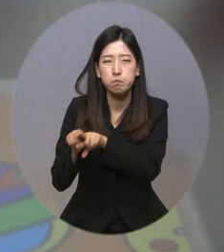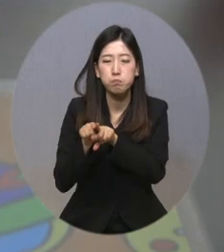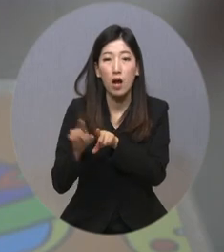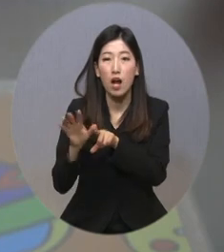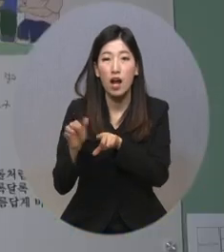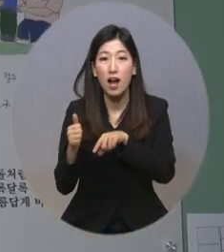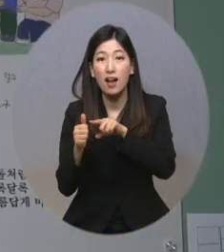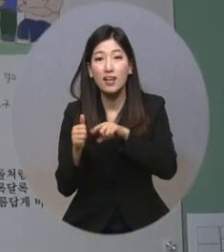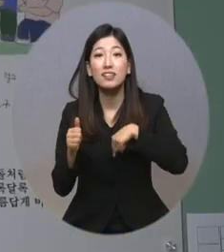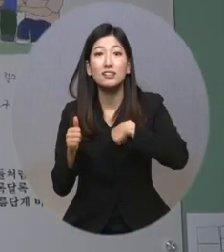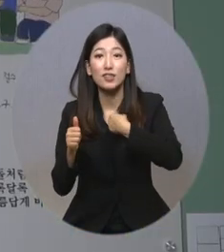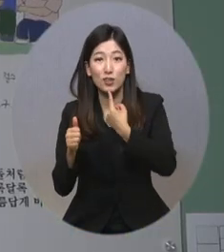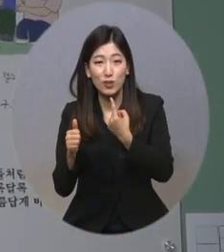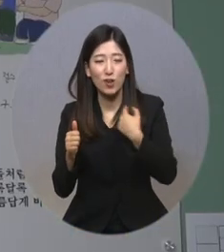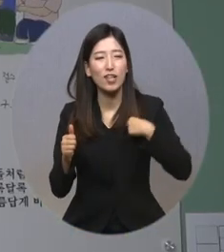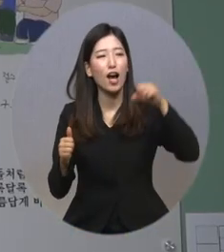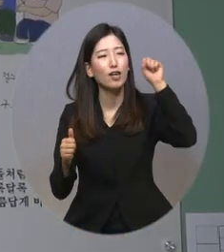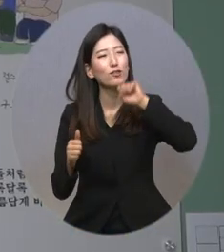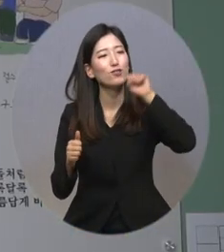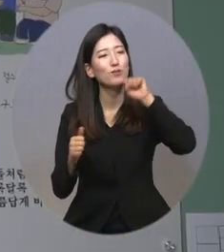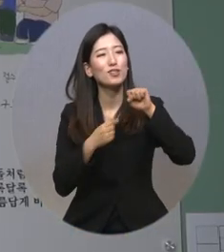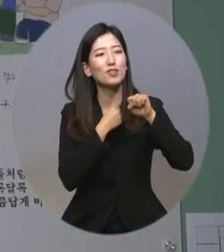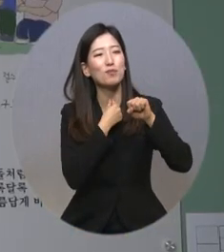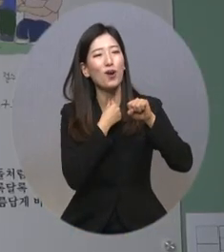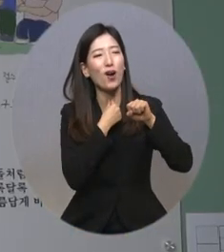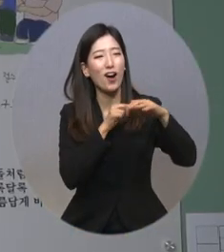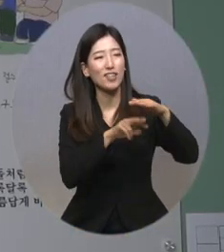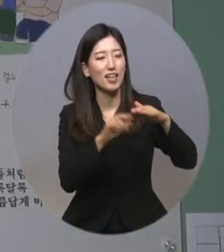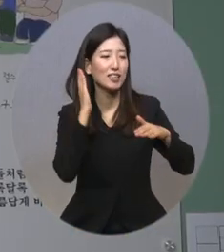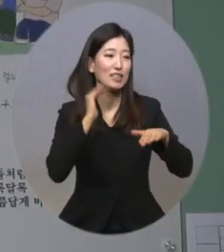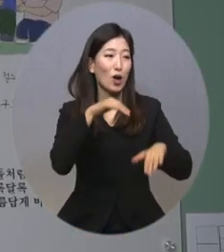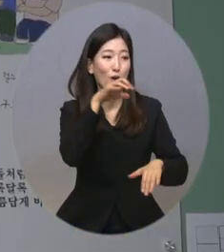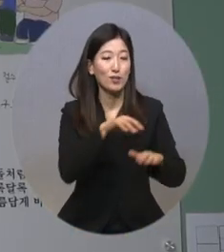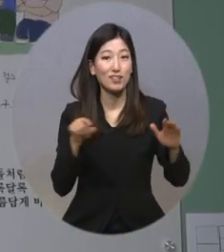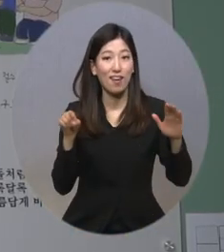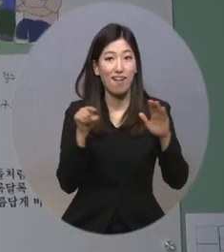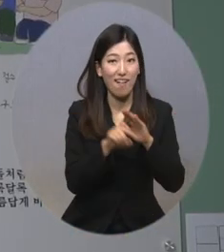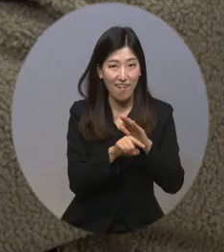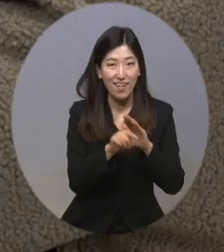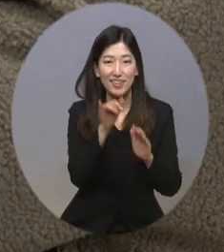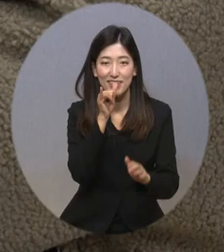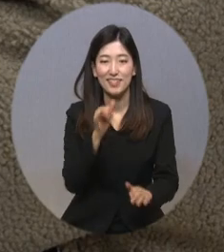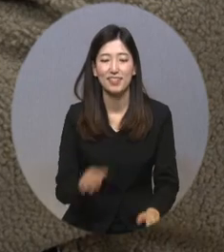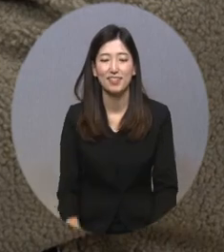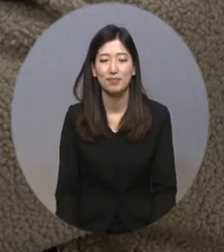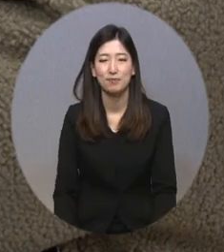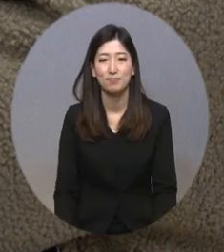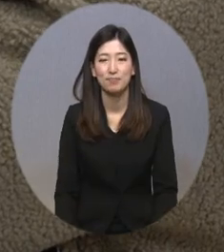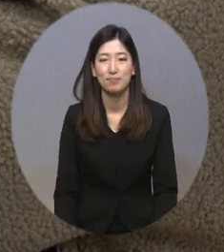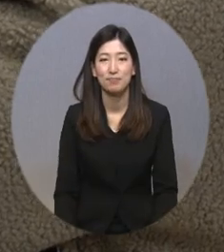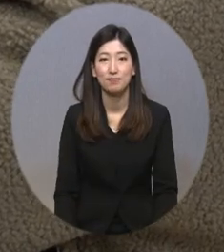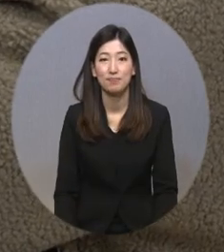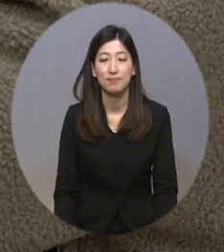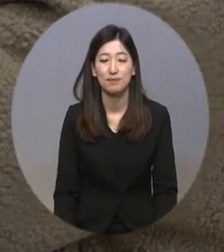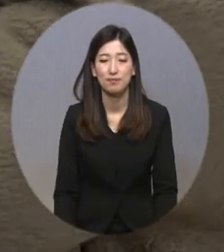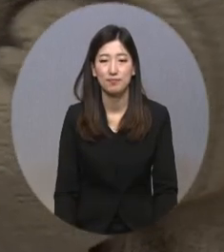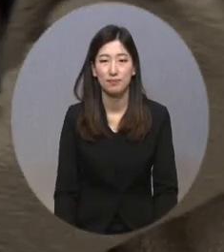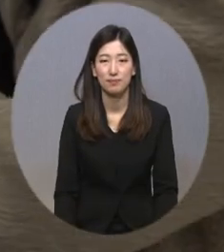위해 찾아가는 행복한 휴식 공간이 될 수 있길 기대해봅니다. 복지TV 경기방송 정우선입니다.